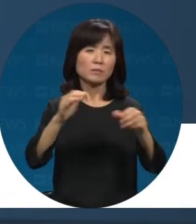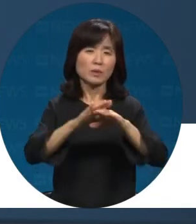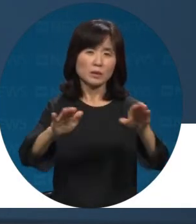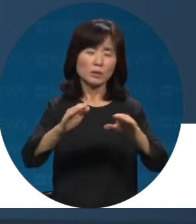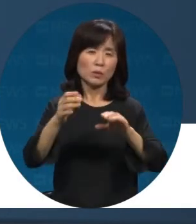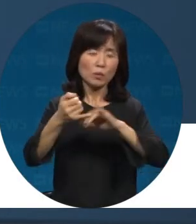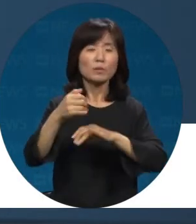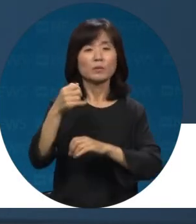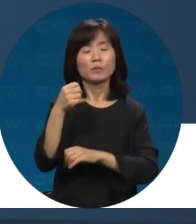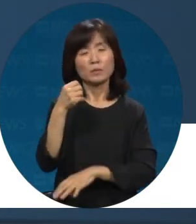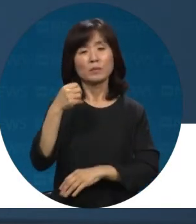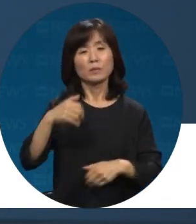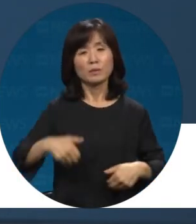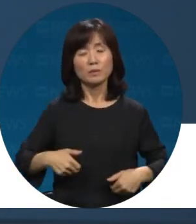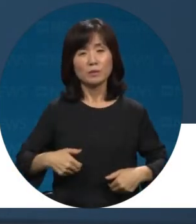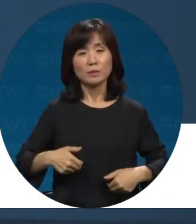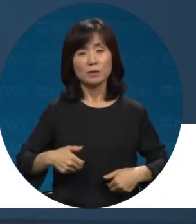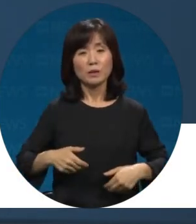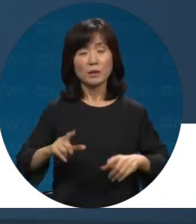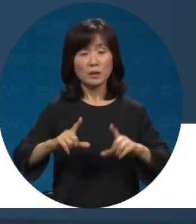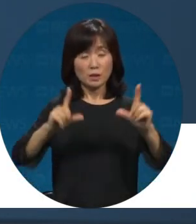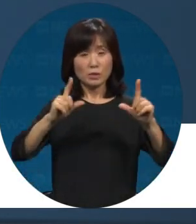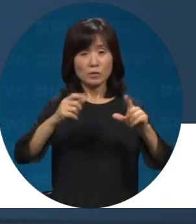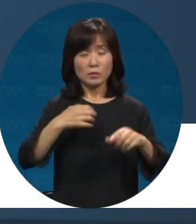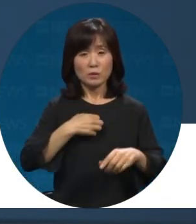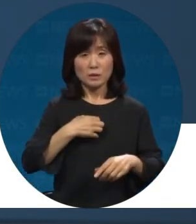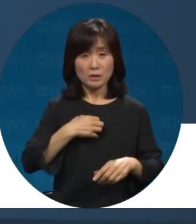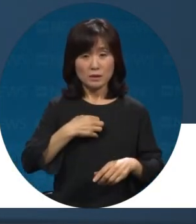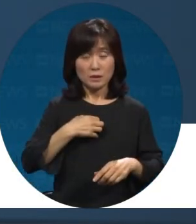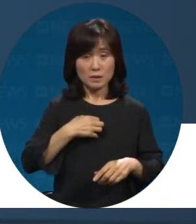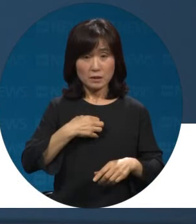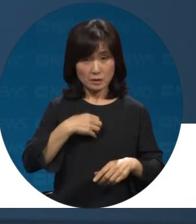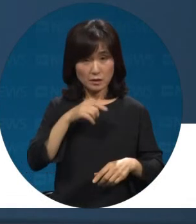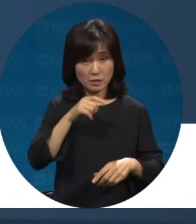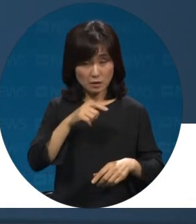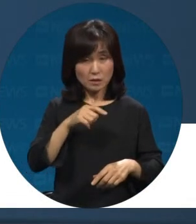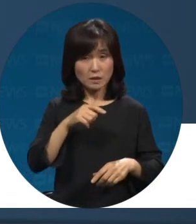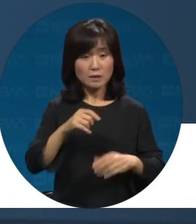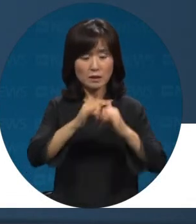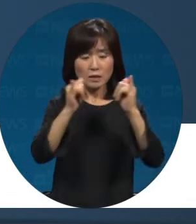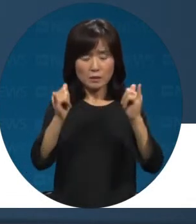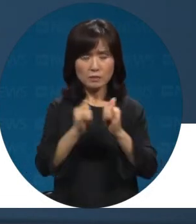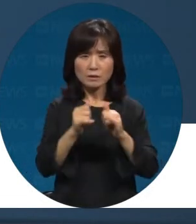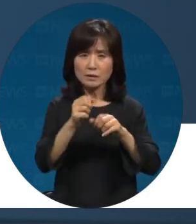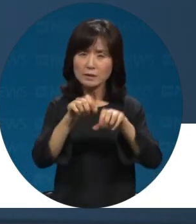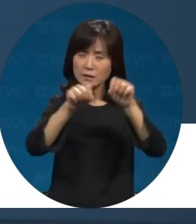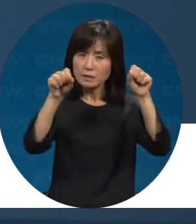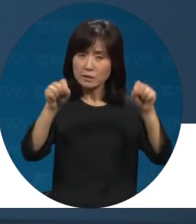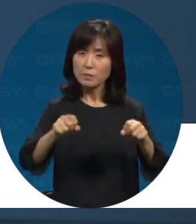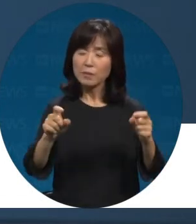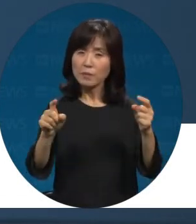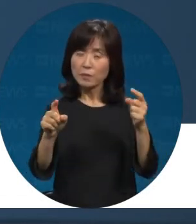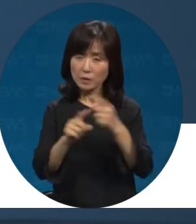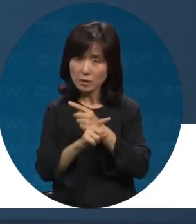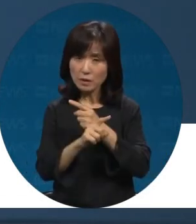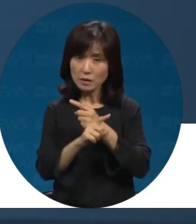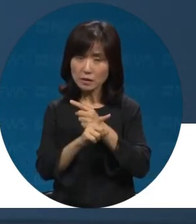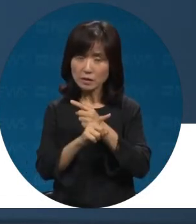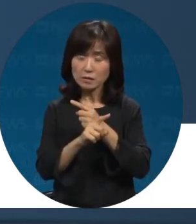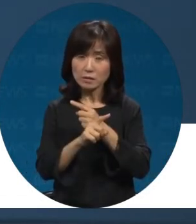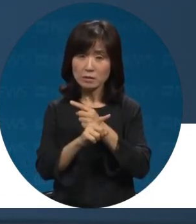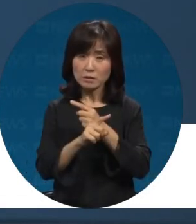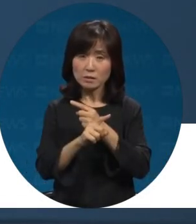대응이 지금까지 이제 우리의 어떤 사회 좀 시스템을 바꾸는 어떤 전환이 돼야 된다면 반드시 또 바탕이 되어야 되는